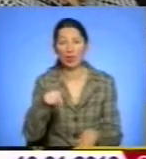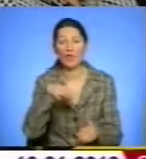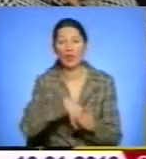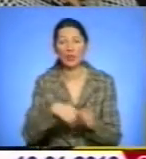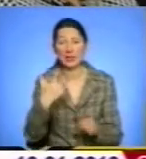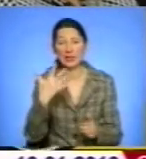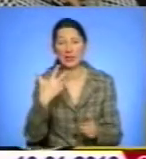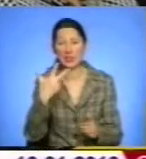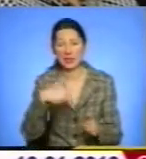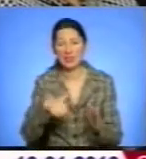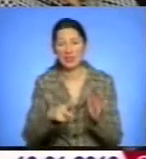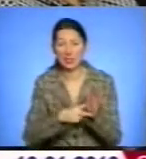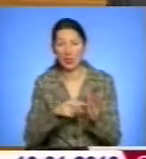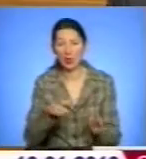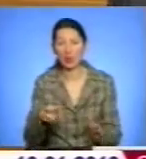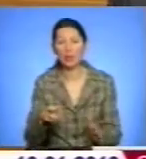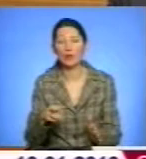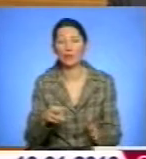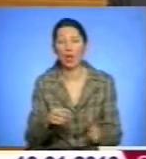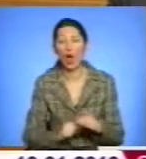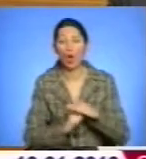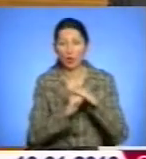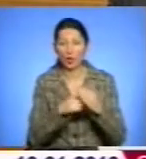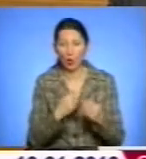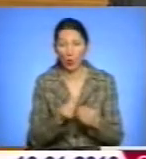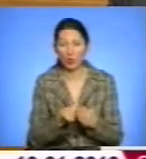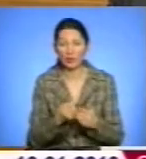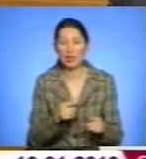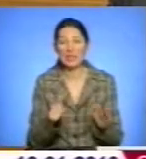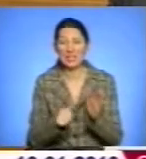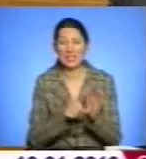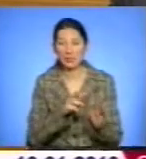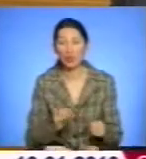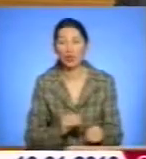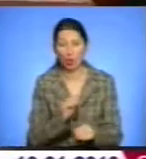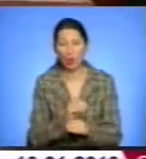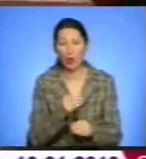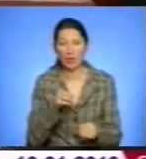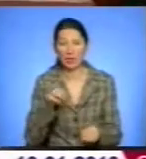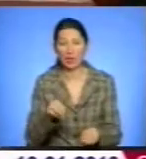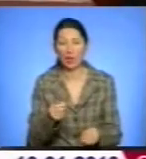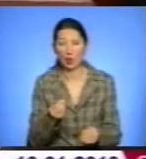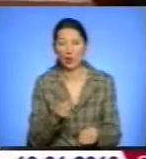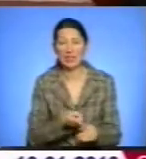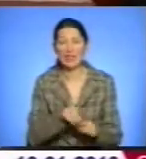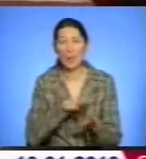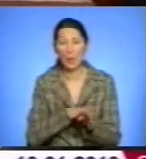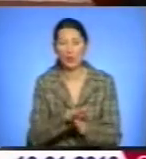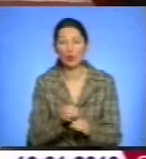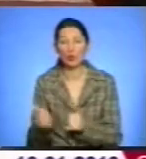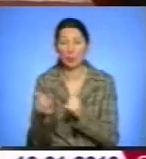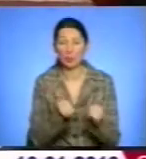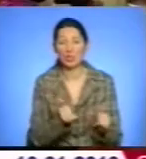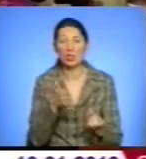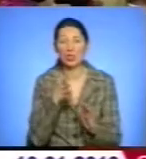мільйонів 600 тисяч основних коштів та 6 мільйонів 400 тисяч додаткових. Це повністю забезпечить видатки бюджетних установ